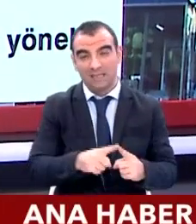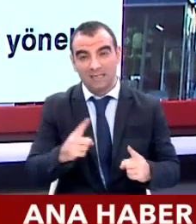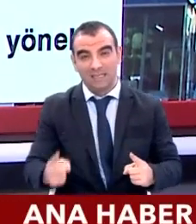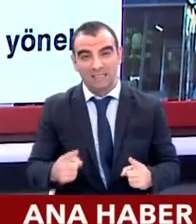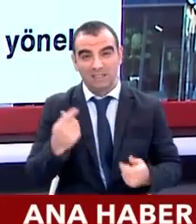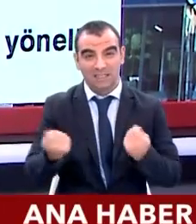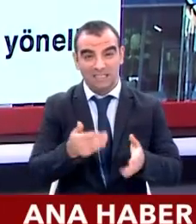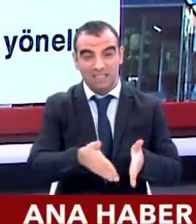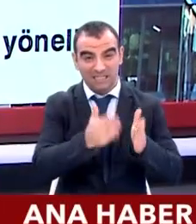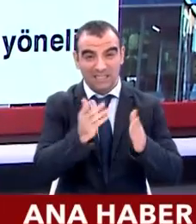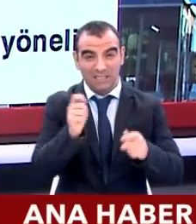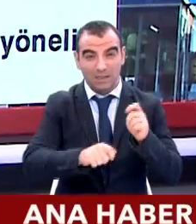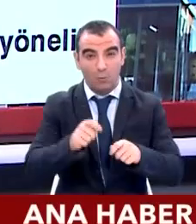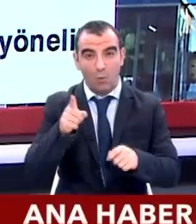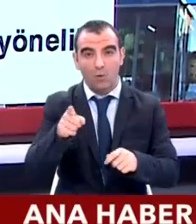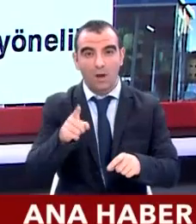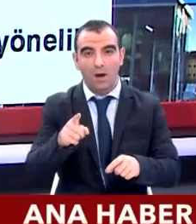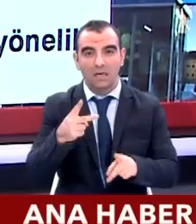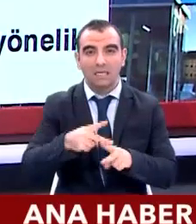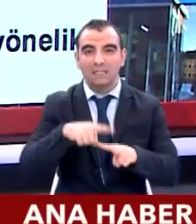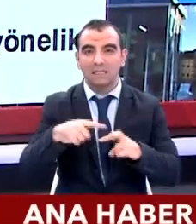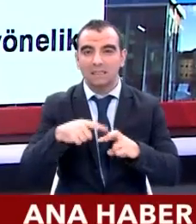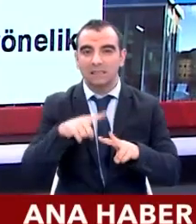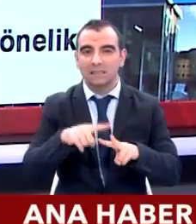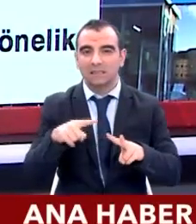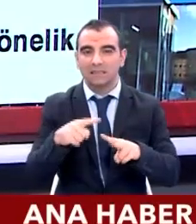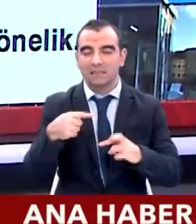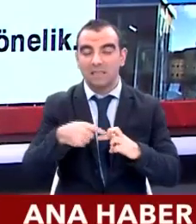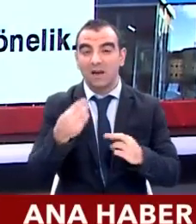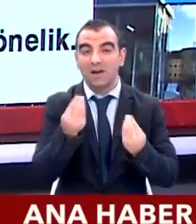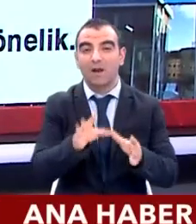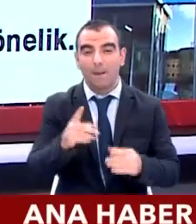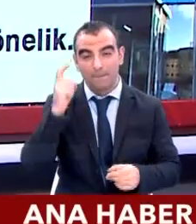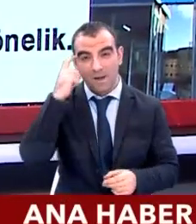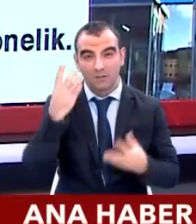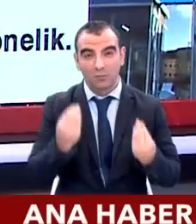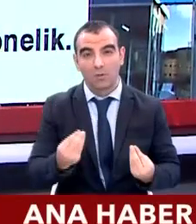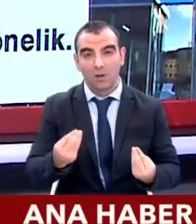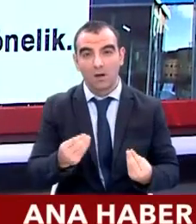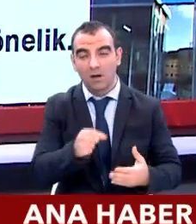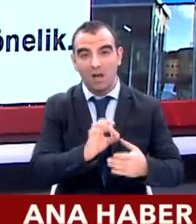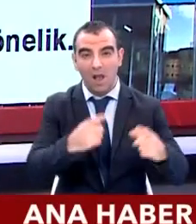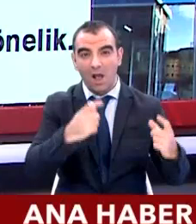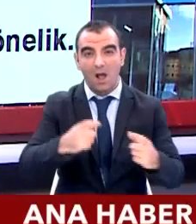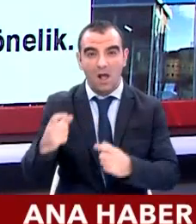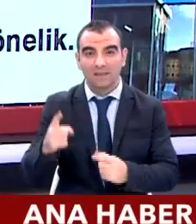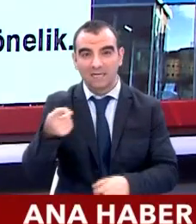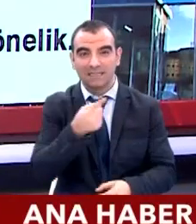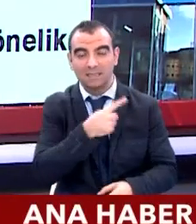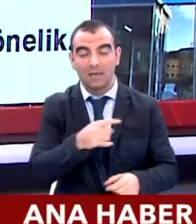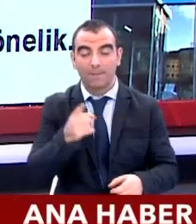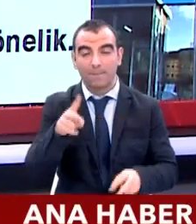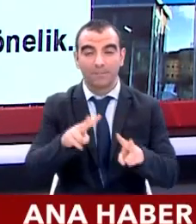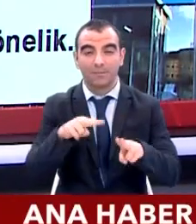o sürece zarar veremez Allah Allah Kime söylüyor diye sorduk Mantık olarak adres sonuçlar olduğunu gösterdi Lakin